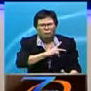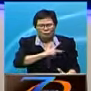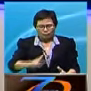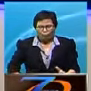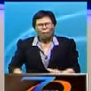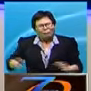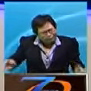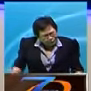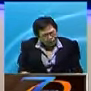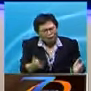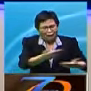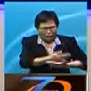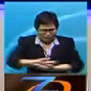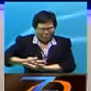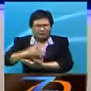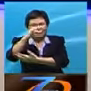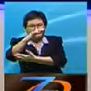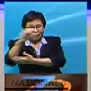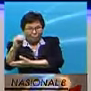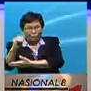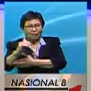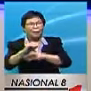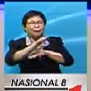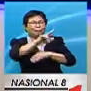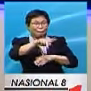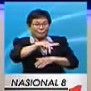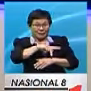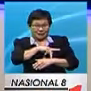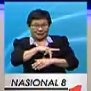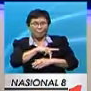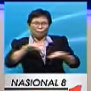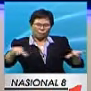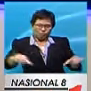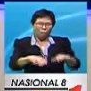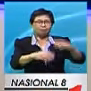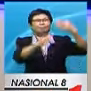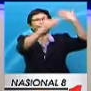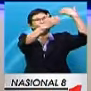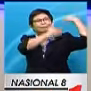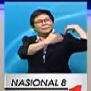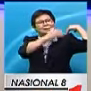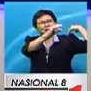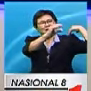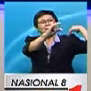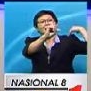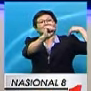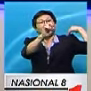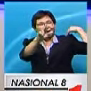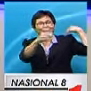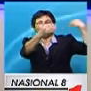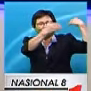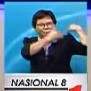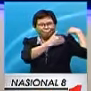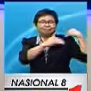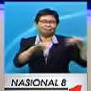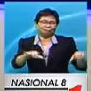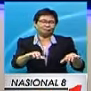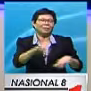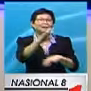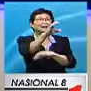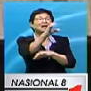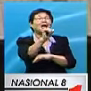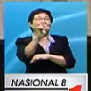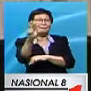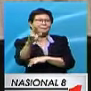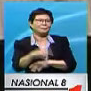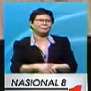dalam menggalakkan anak-anak syarikat di bawah milikannya menjalankan tanggungjawab sosial korporat CSR.